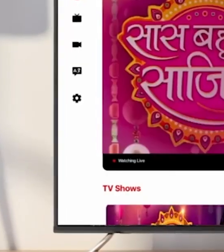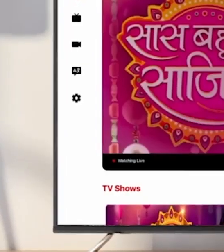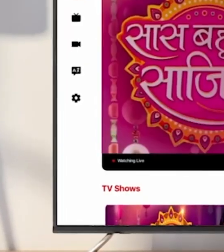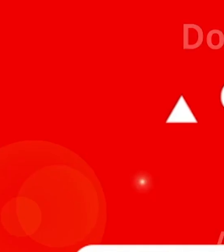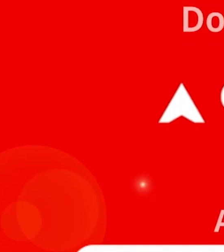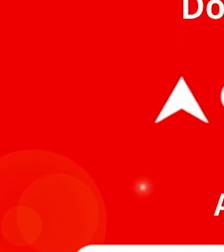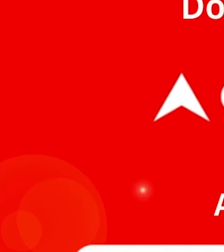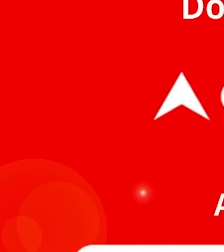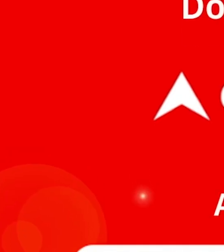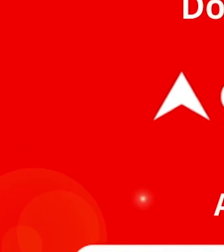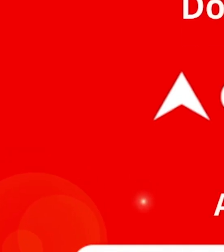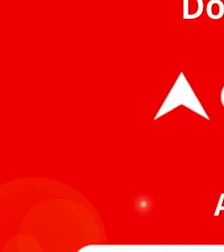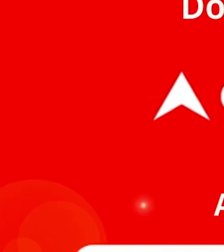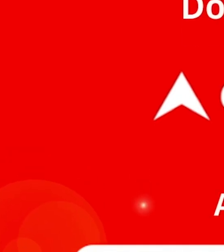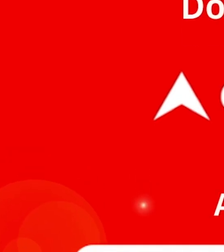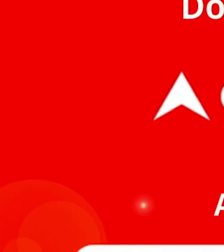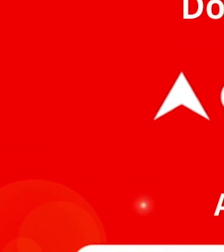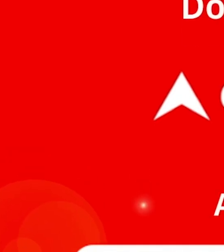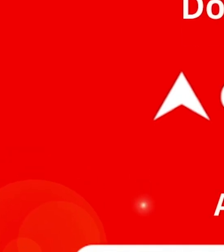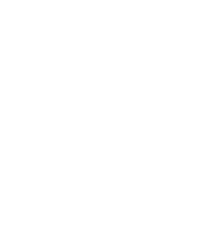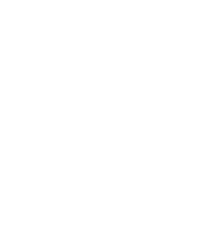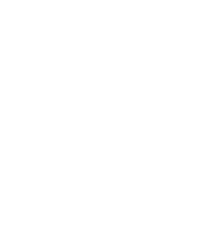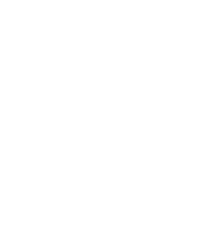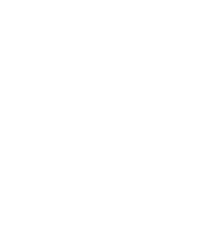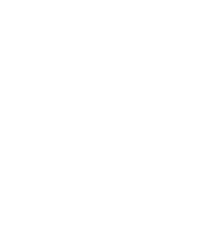डाउनलोड कीजिए एबीपी लाइव ऐप अपने स्मार्ट टीवी पर।